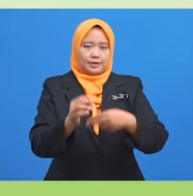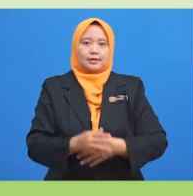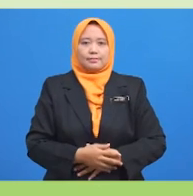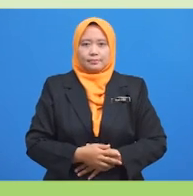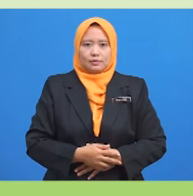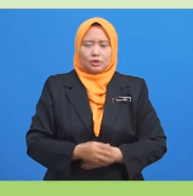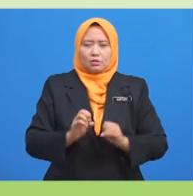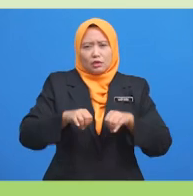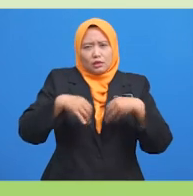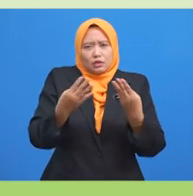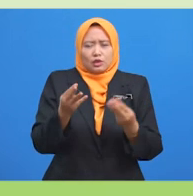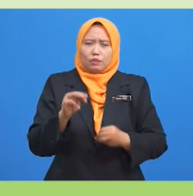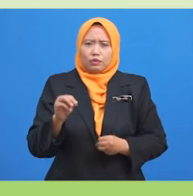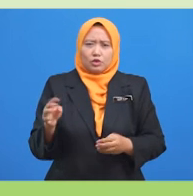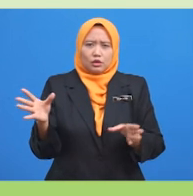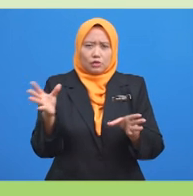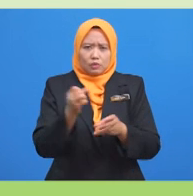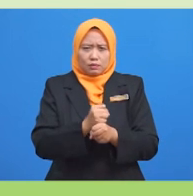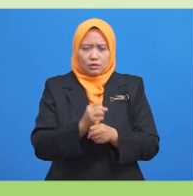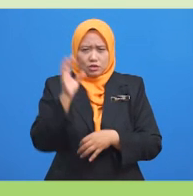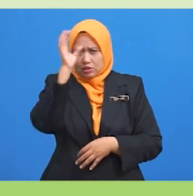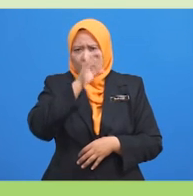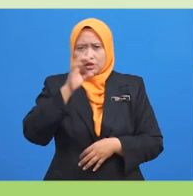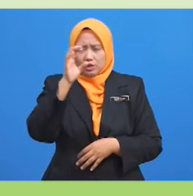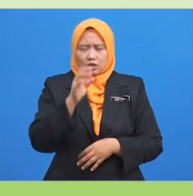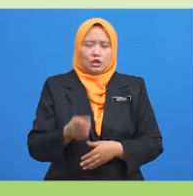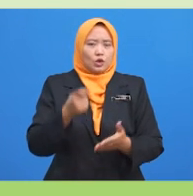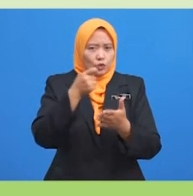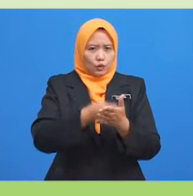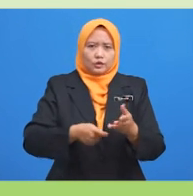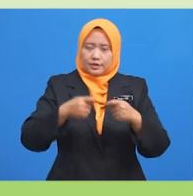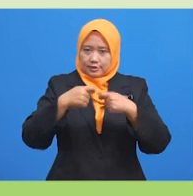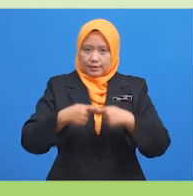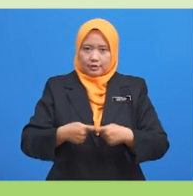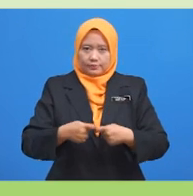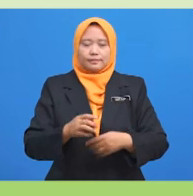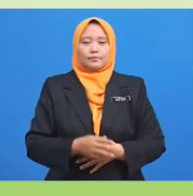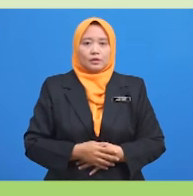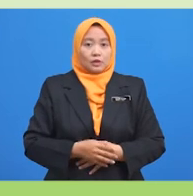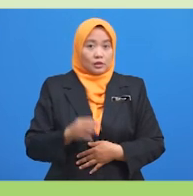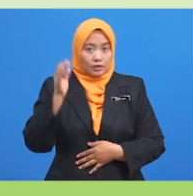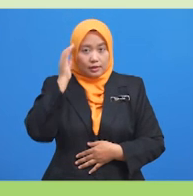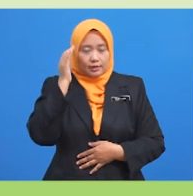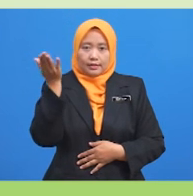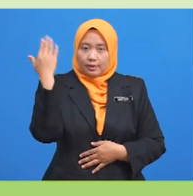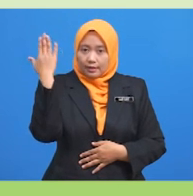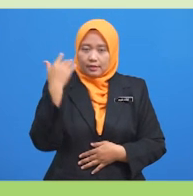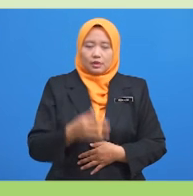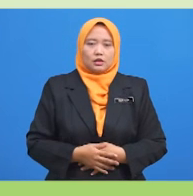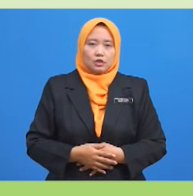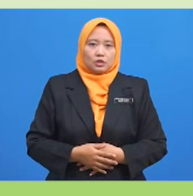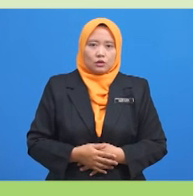Bagaimana murid dapat mencari nilai kos tetap? Murid perlu ingat formula. Jumlah kos